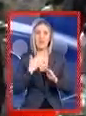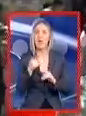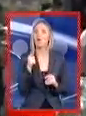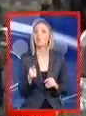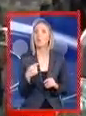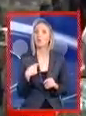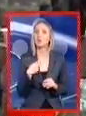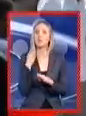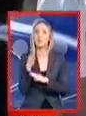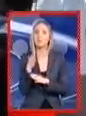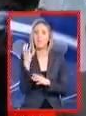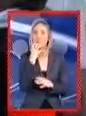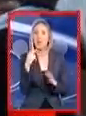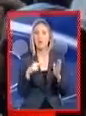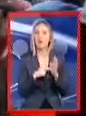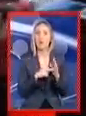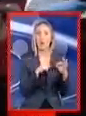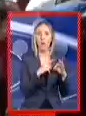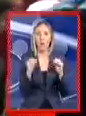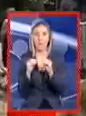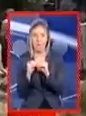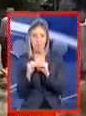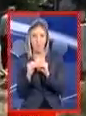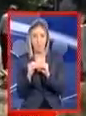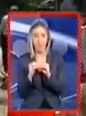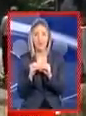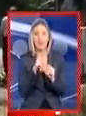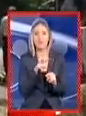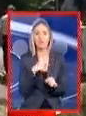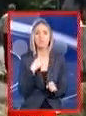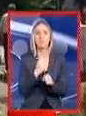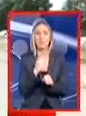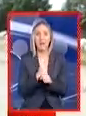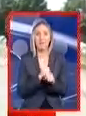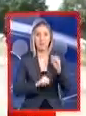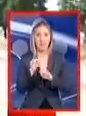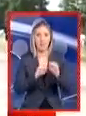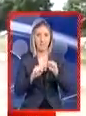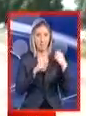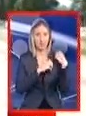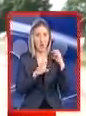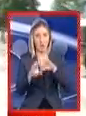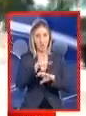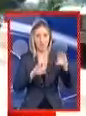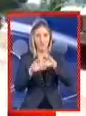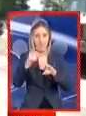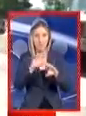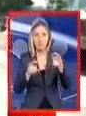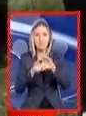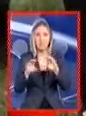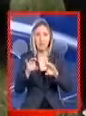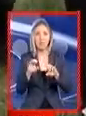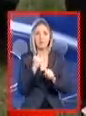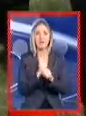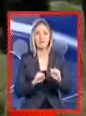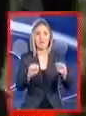na termoelektranu A i B Nikola Tesla, gde smo pravili sam bedem od džakova i pravili zaštitu od samog